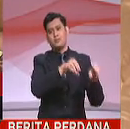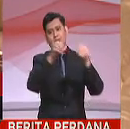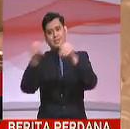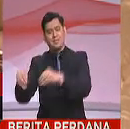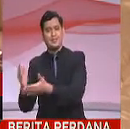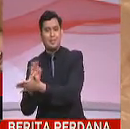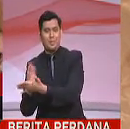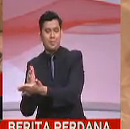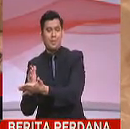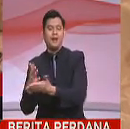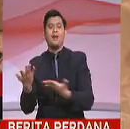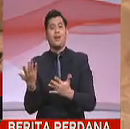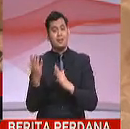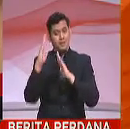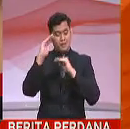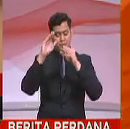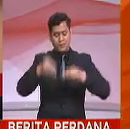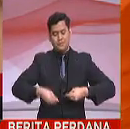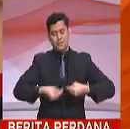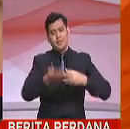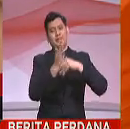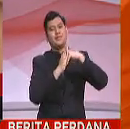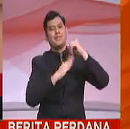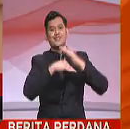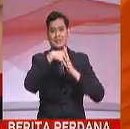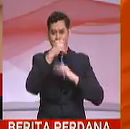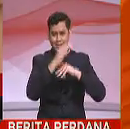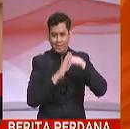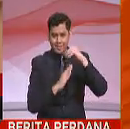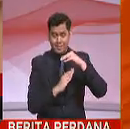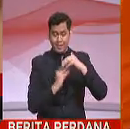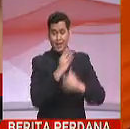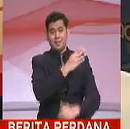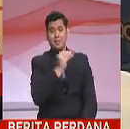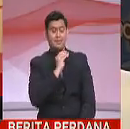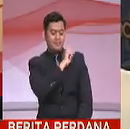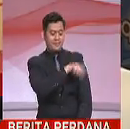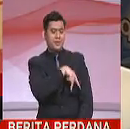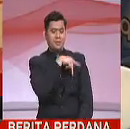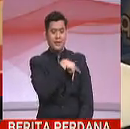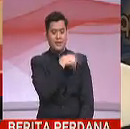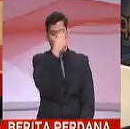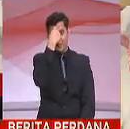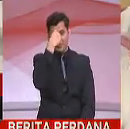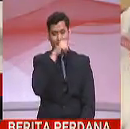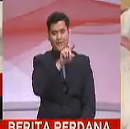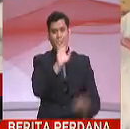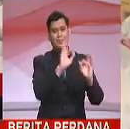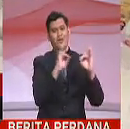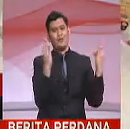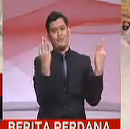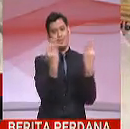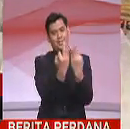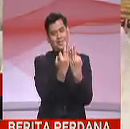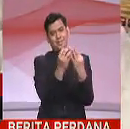ianya memberi satu keadaan yang lebih selesa dan juga privacy kepada, terutama kepada yang